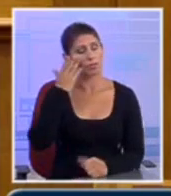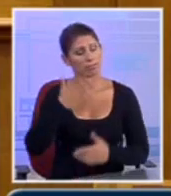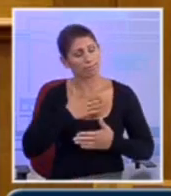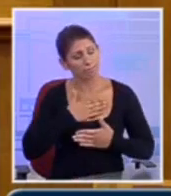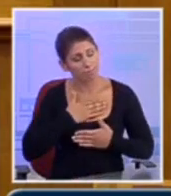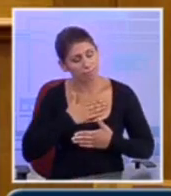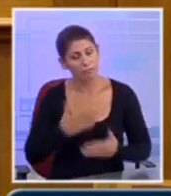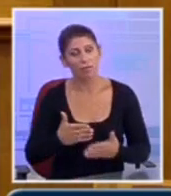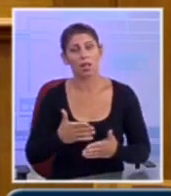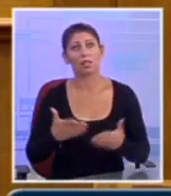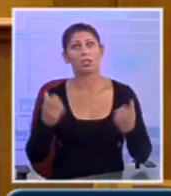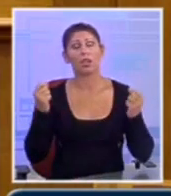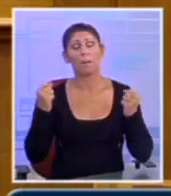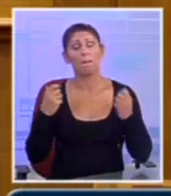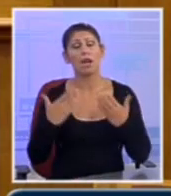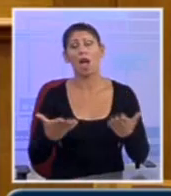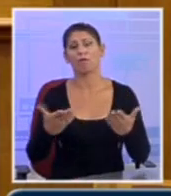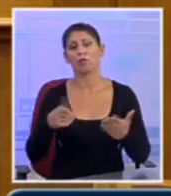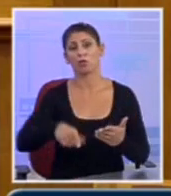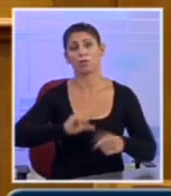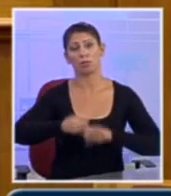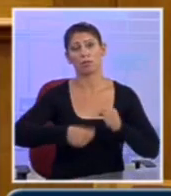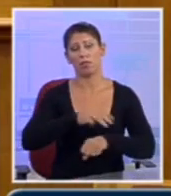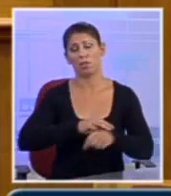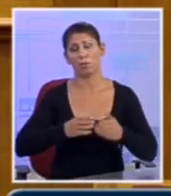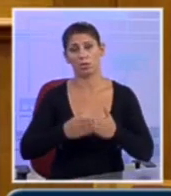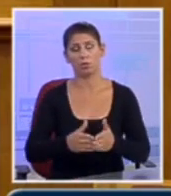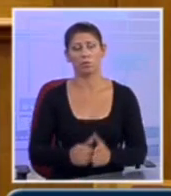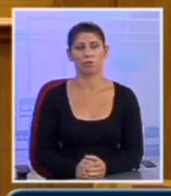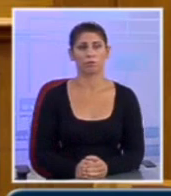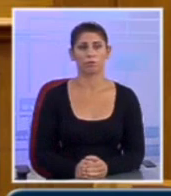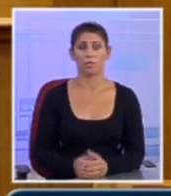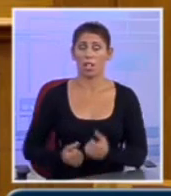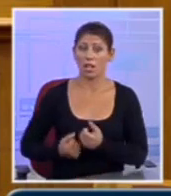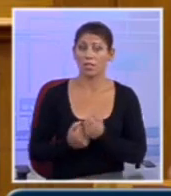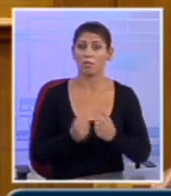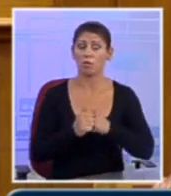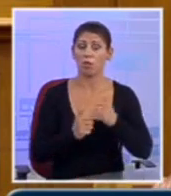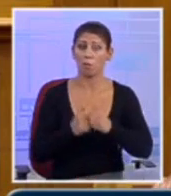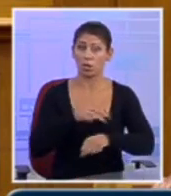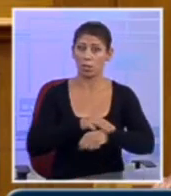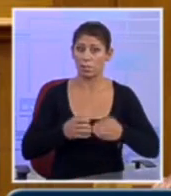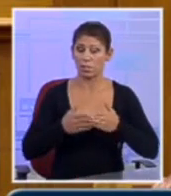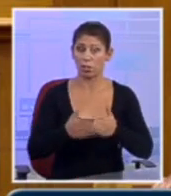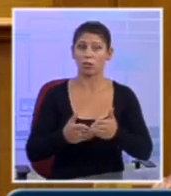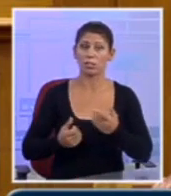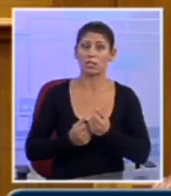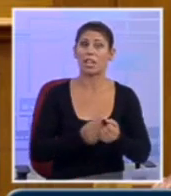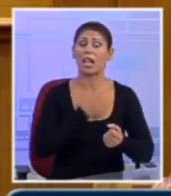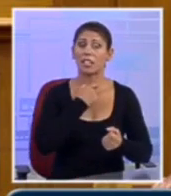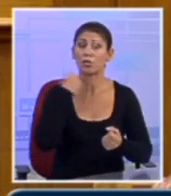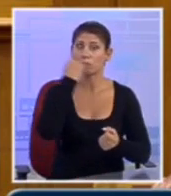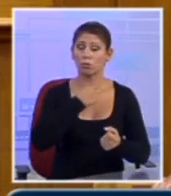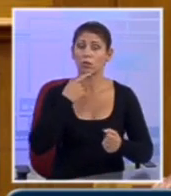ευγνωμοσύνη, αξίζει η εύγεια σε όλη αυτή την προσπάθεια. Η ενίσχυση των υποδημών του λιμενικού σώματος, η στήριξη των αναγκών του προσωπικού,